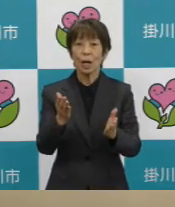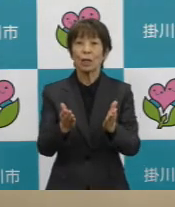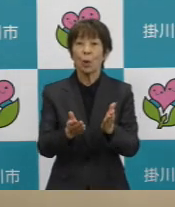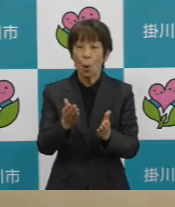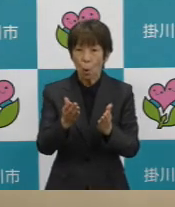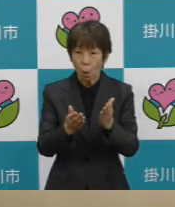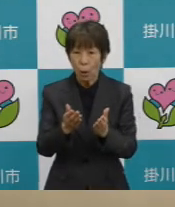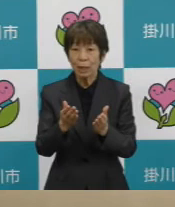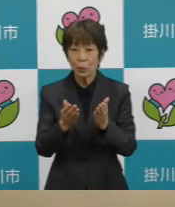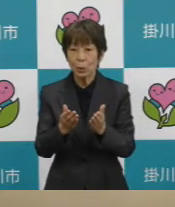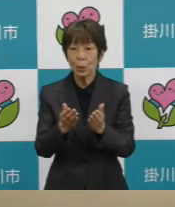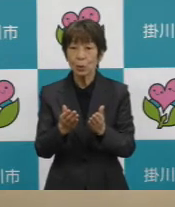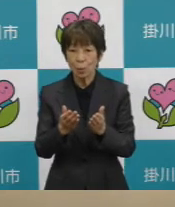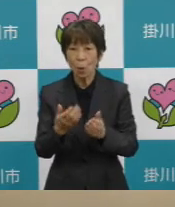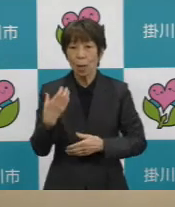うと、